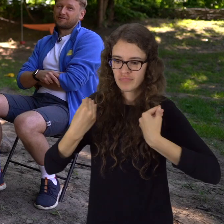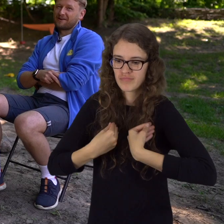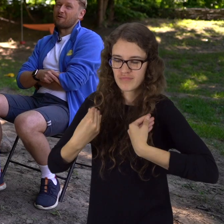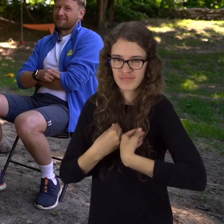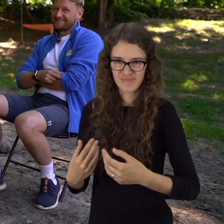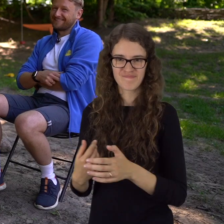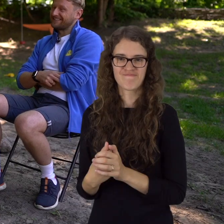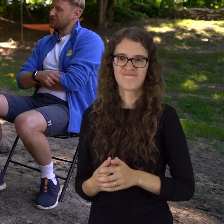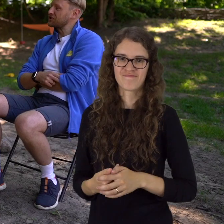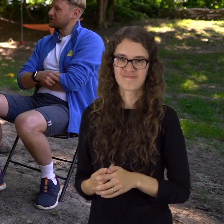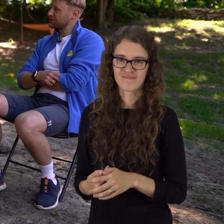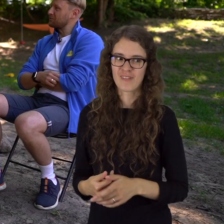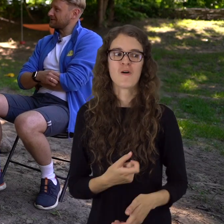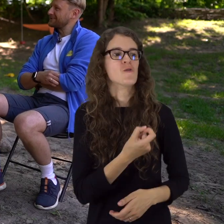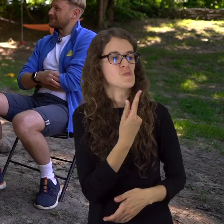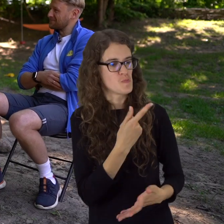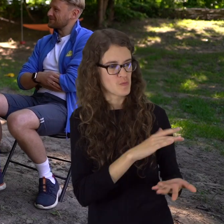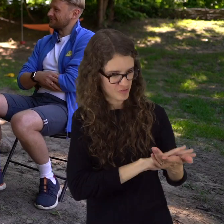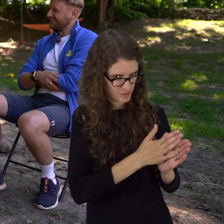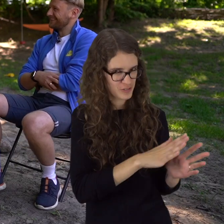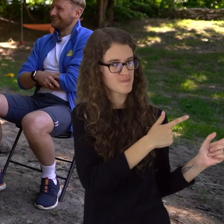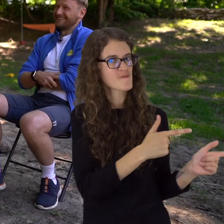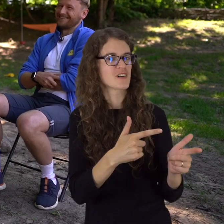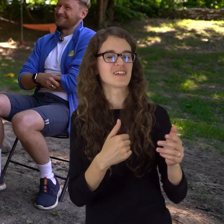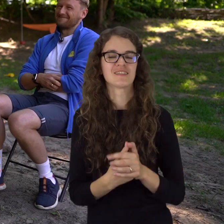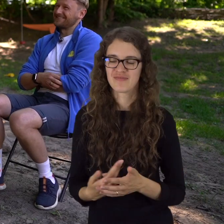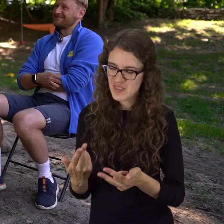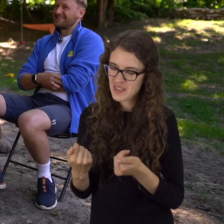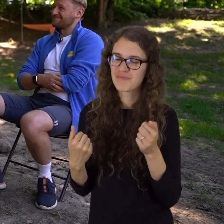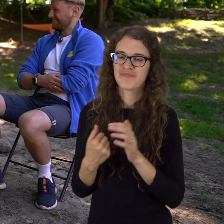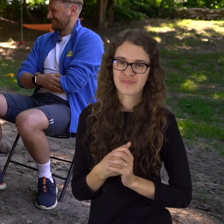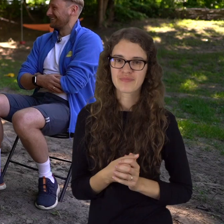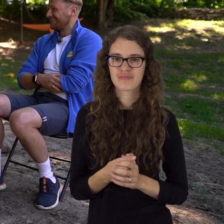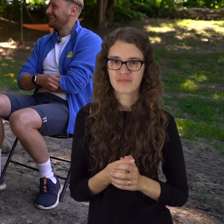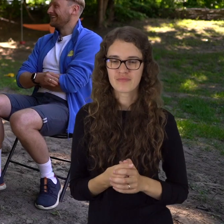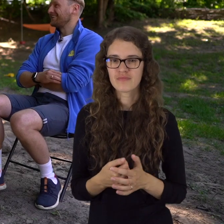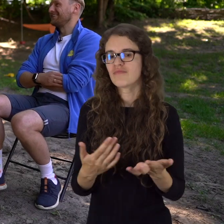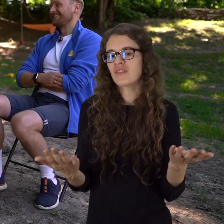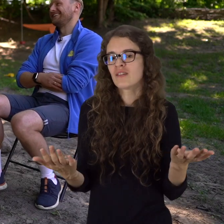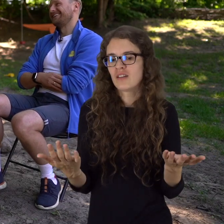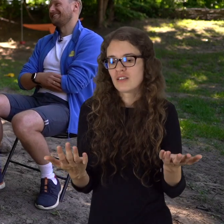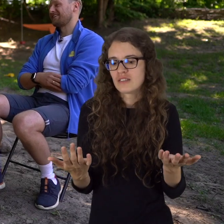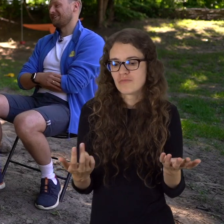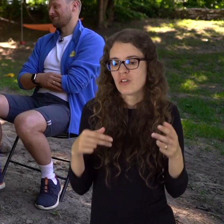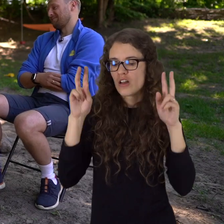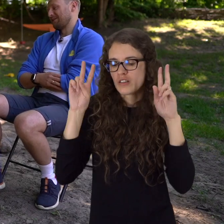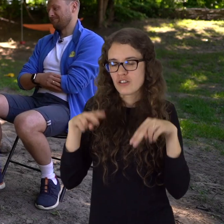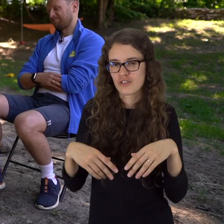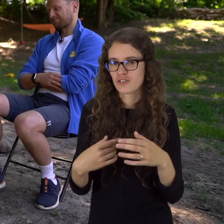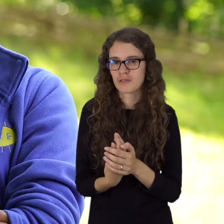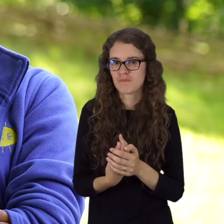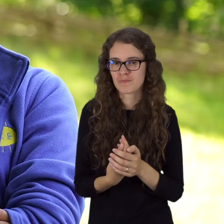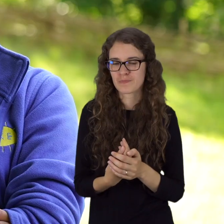merginą, kuri rekordininkė, tai yra 6 sluoksniai drabužių, tai mes juokiamės, jo, tai tikrai kažkaip